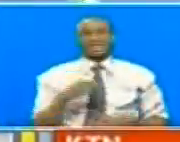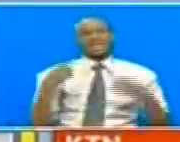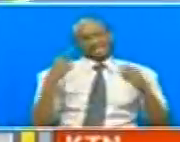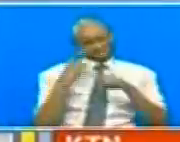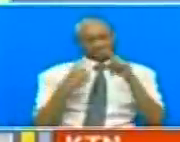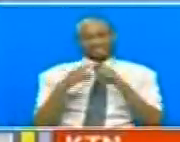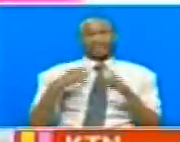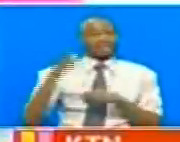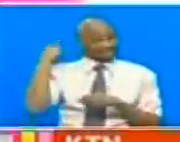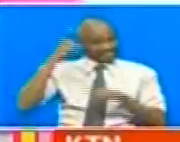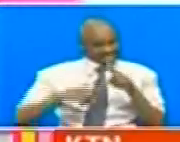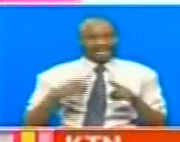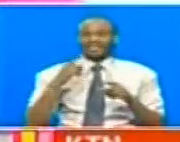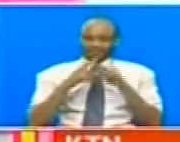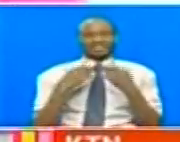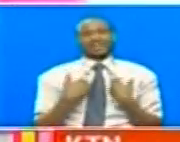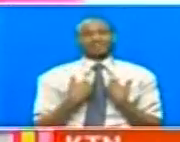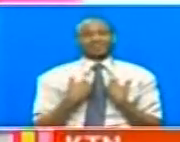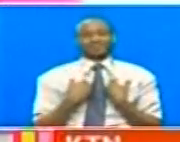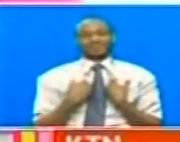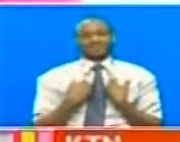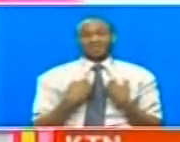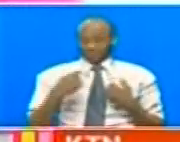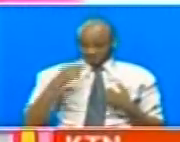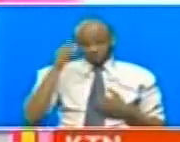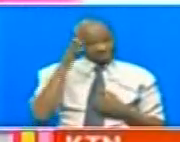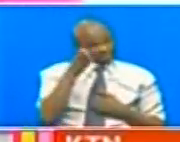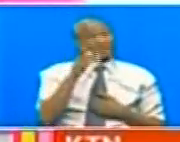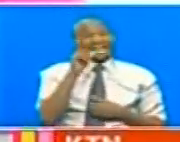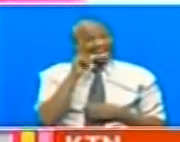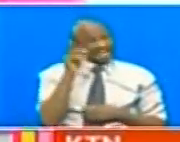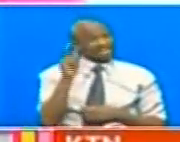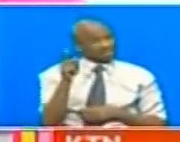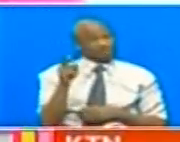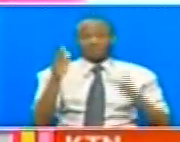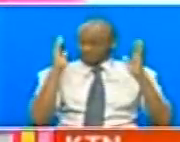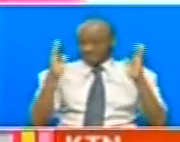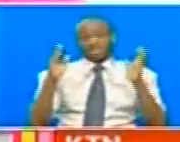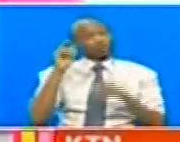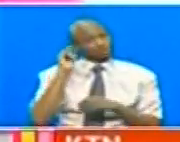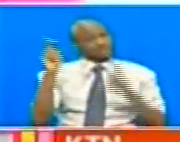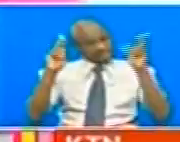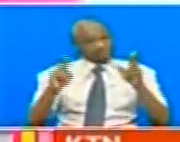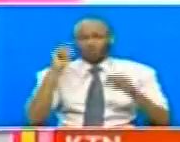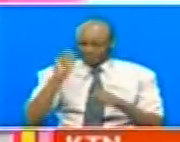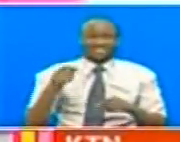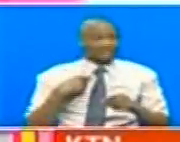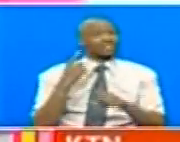aliopata mwaka uliopita. You know, running a big race like London, you have to have some